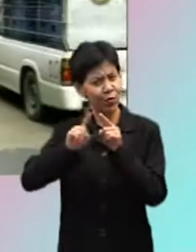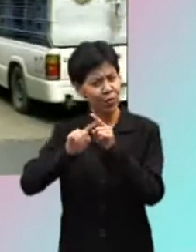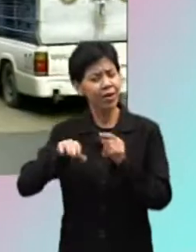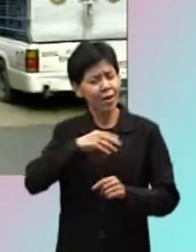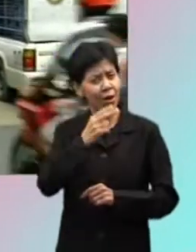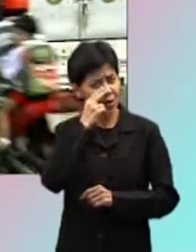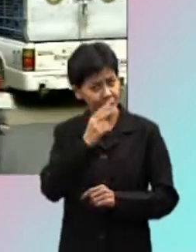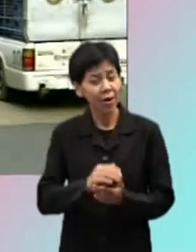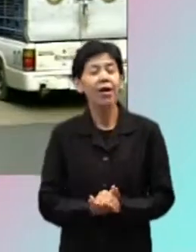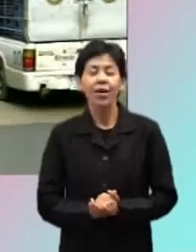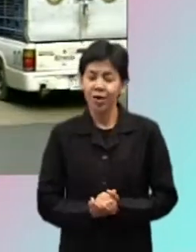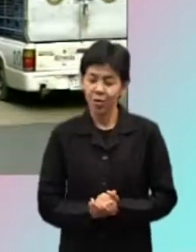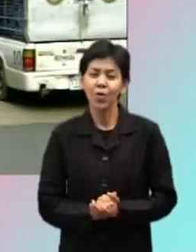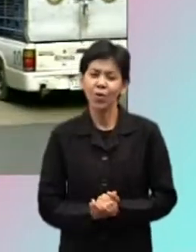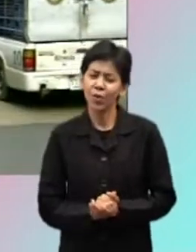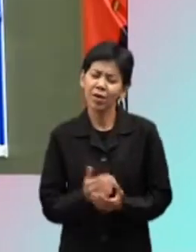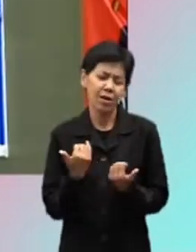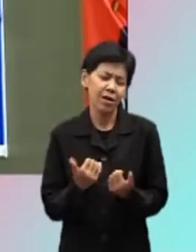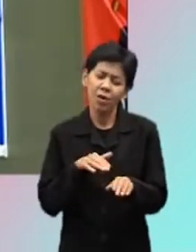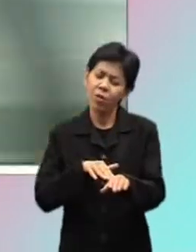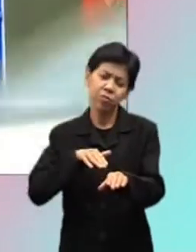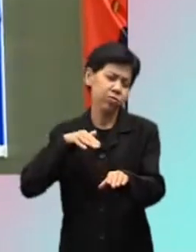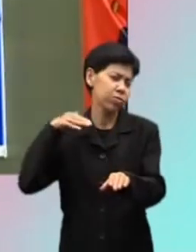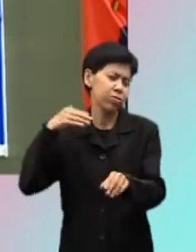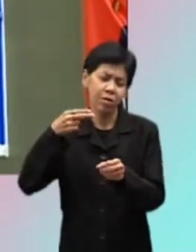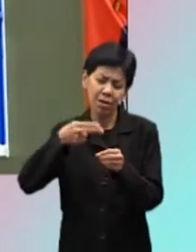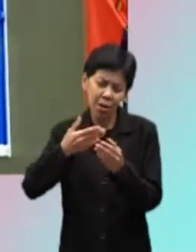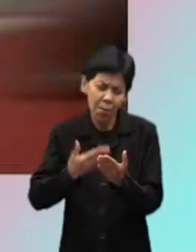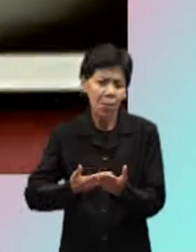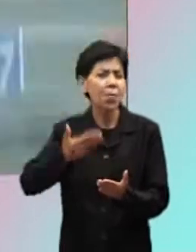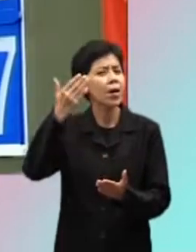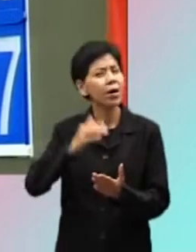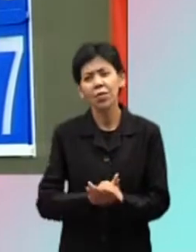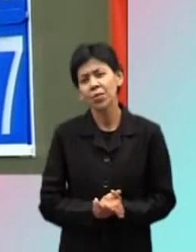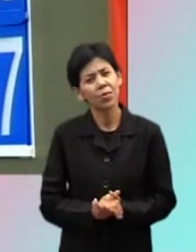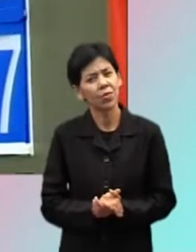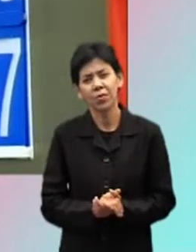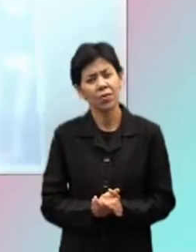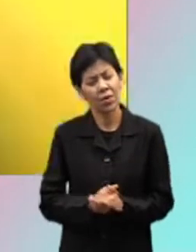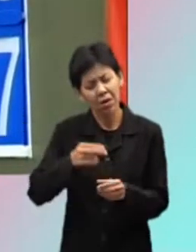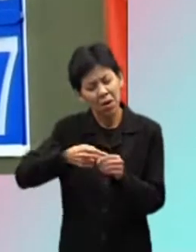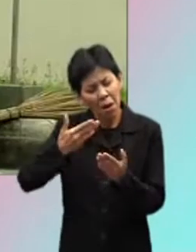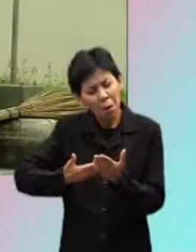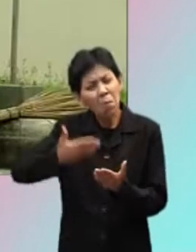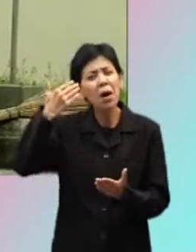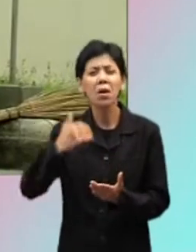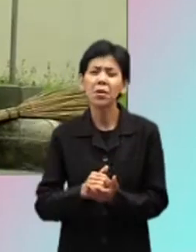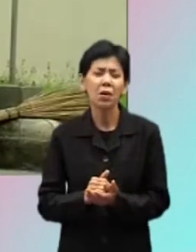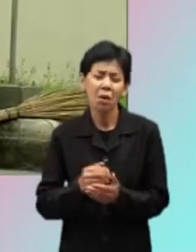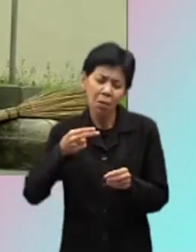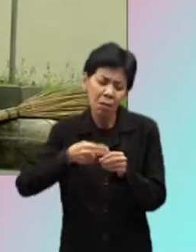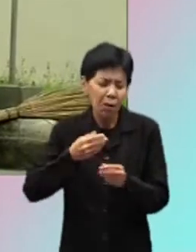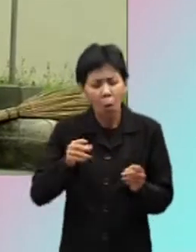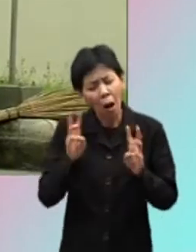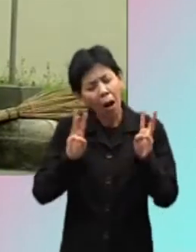คยว่าก็ว่านะครับรถก็ติดน้ำมันก็แพงดูสิครับน้ำมันแพงขนาดนี้เด็กปั๊มก็เ